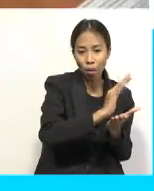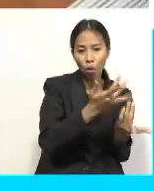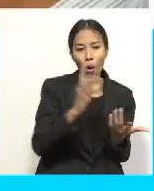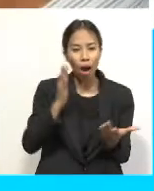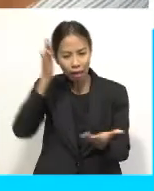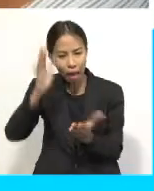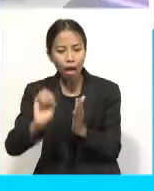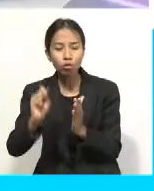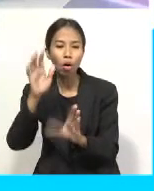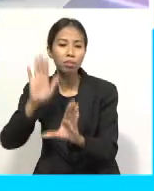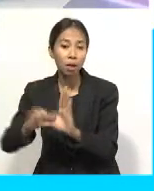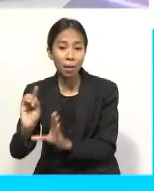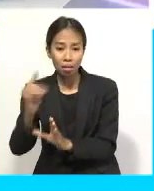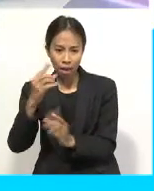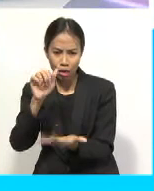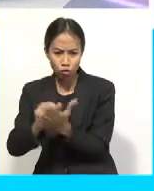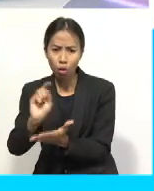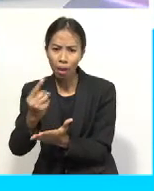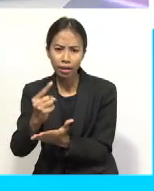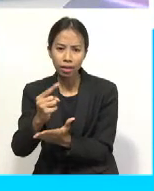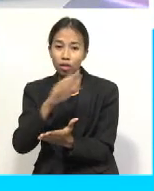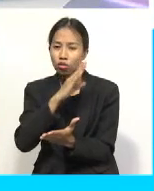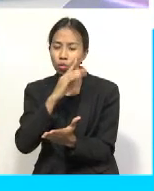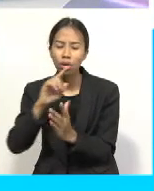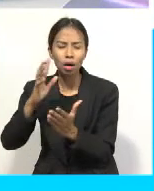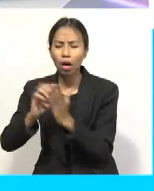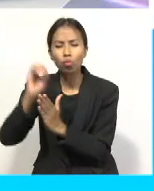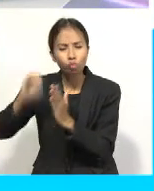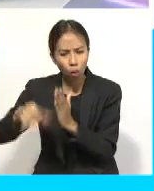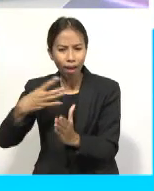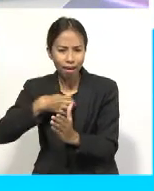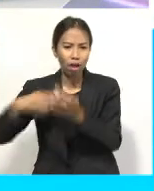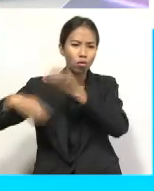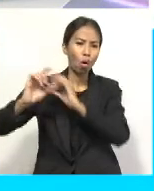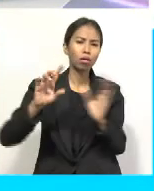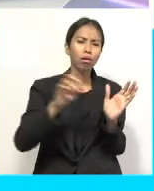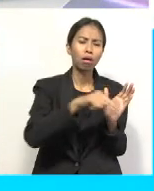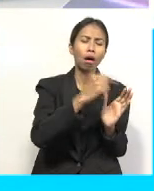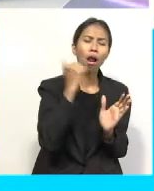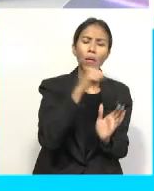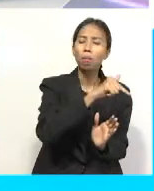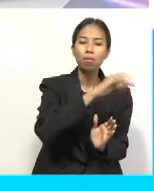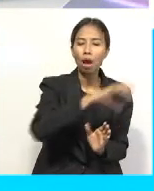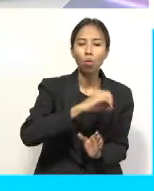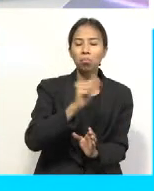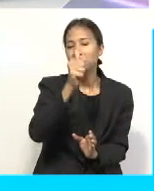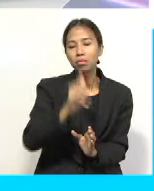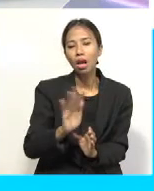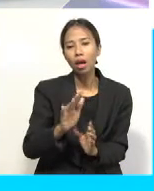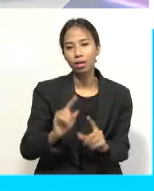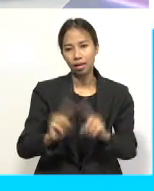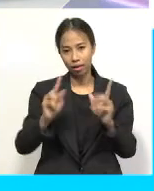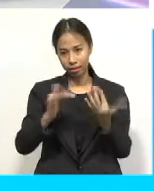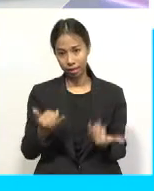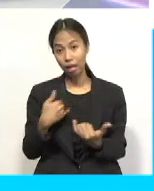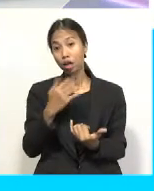ากันนะคะเราเลือกกัน4อันดับด้วยกันแต่ว่าอันดับแรกสมมติว่าเลือกคณะแพทยศาสตร์แต่หลายมห